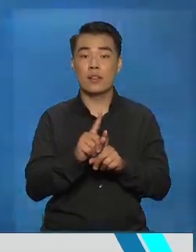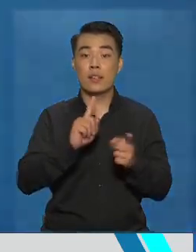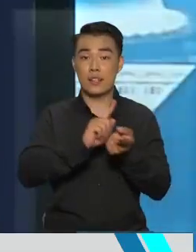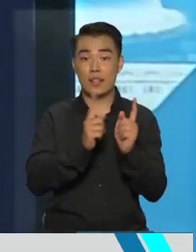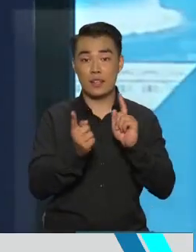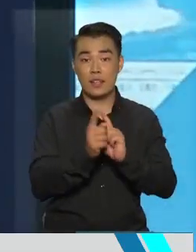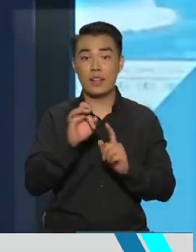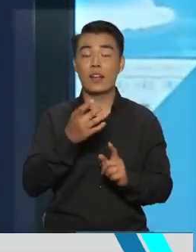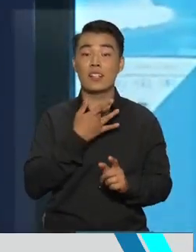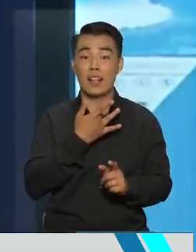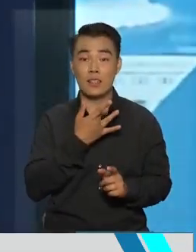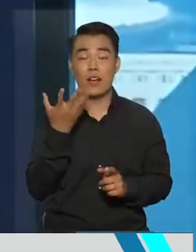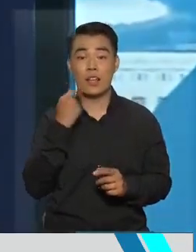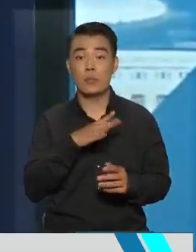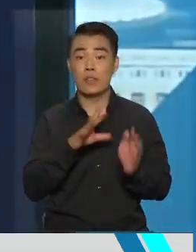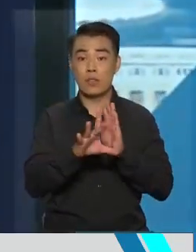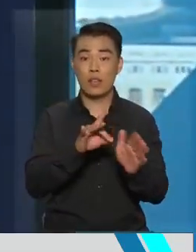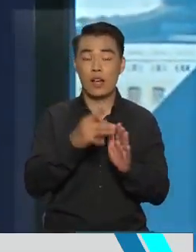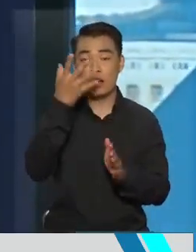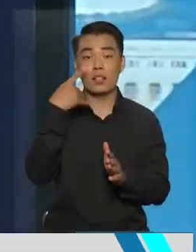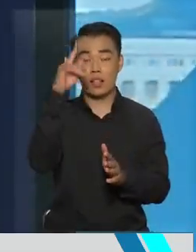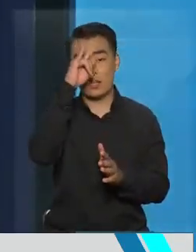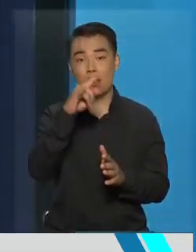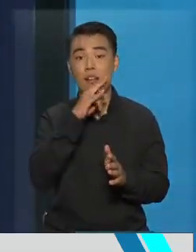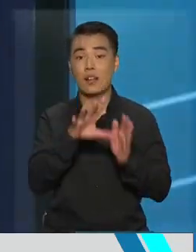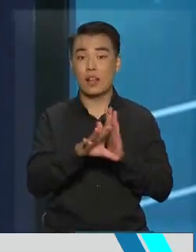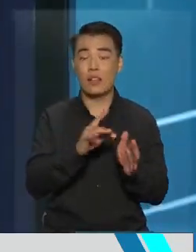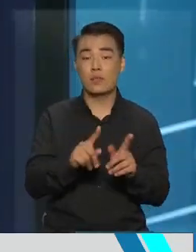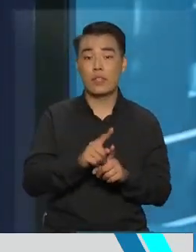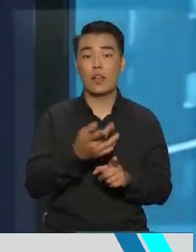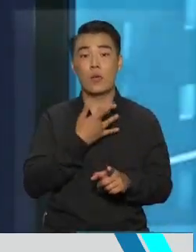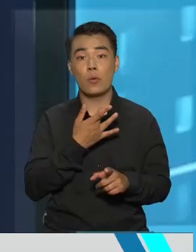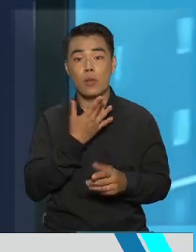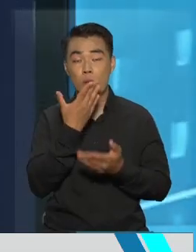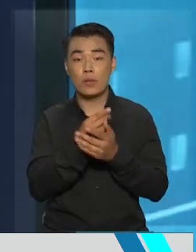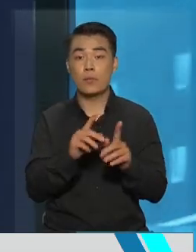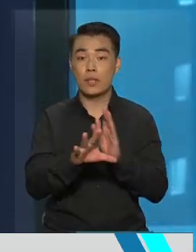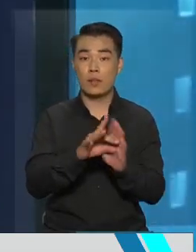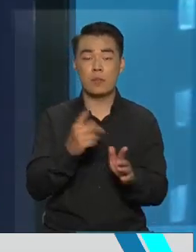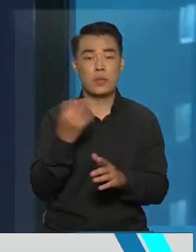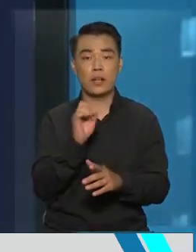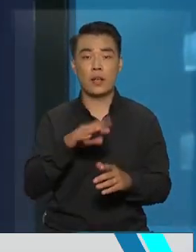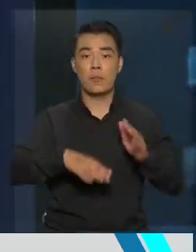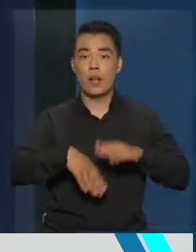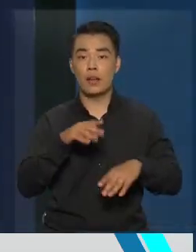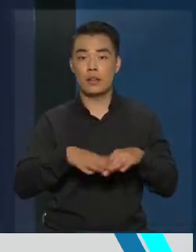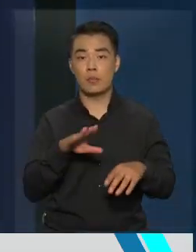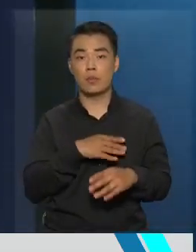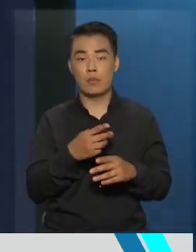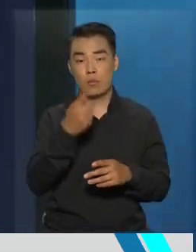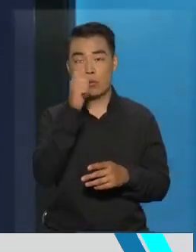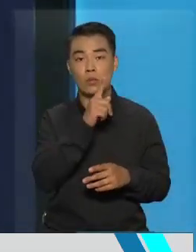через голосование, когда казахстанцы напрямую голосуют, у нас вообще в нашей казахстанской практике это проходит впервые. Проходило в том году впервые.